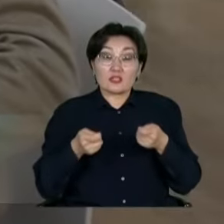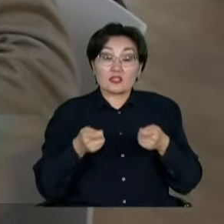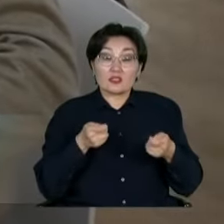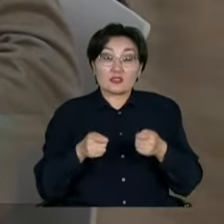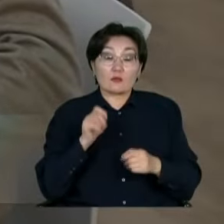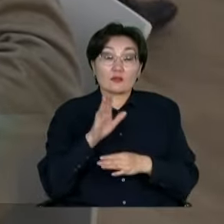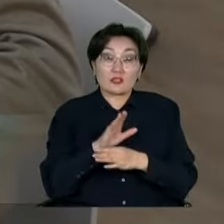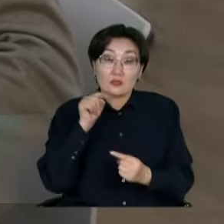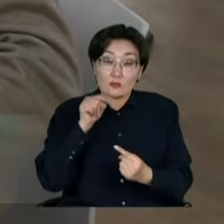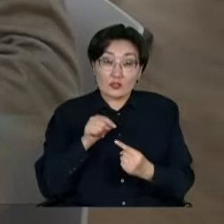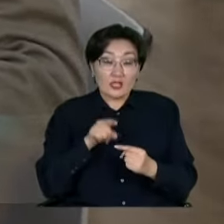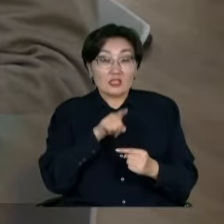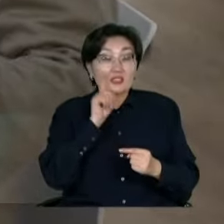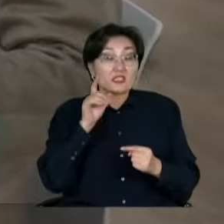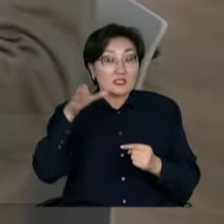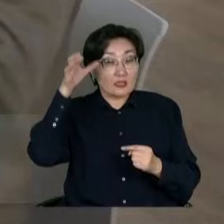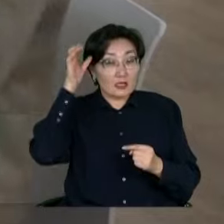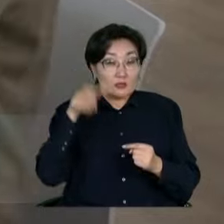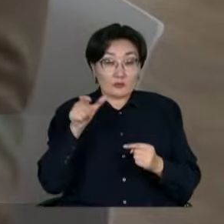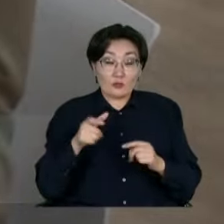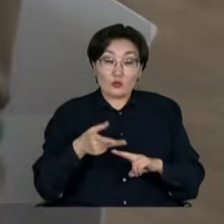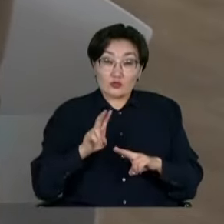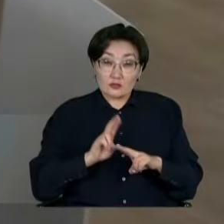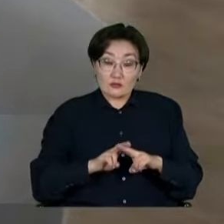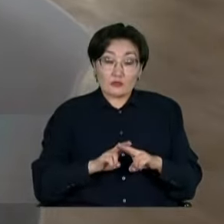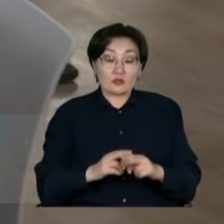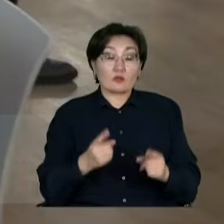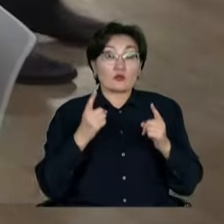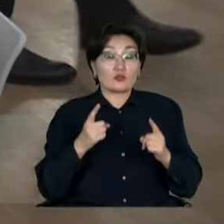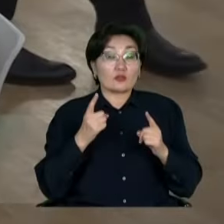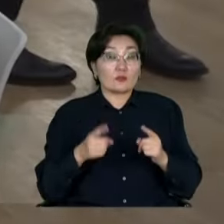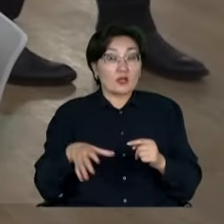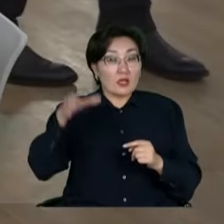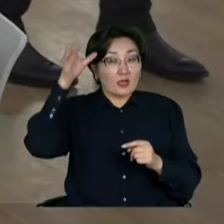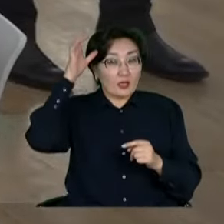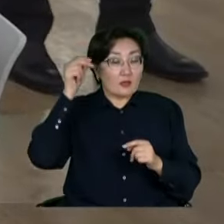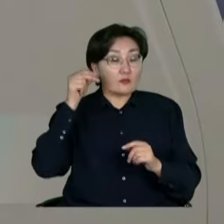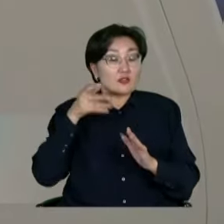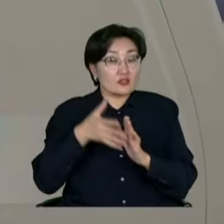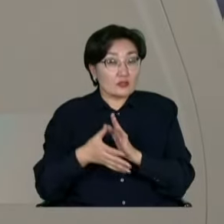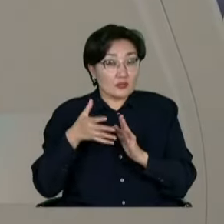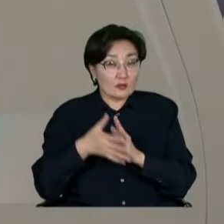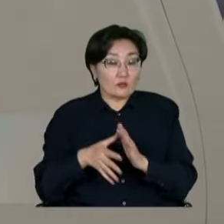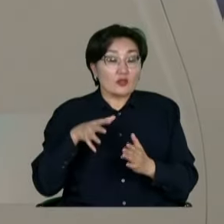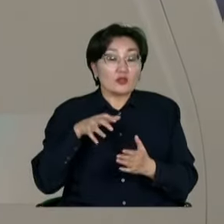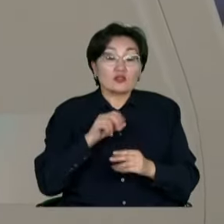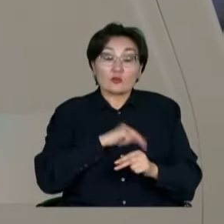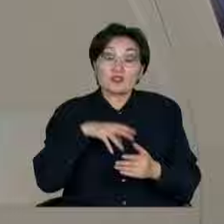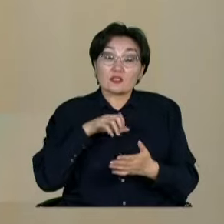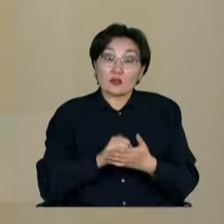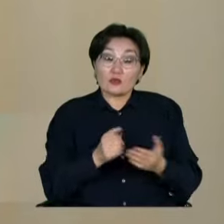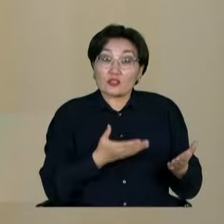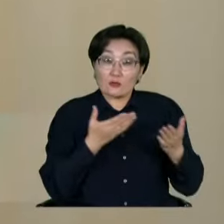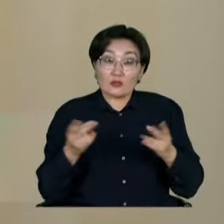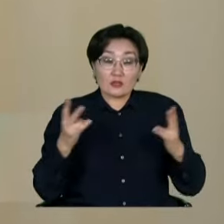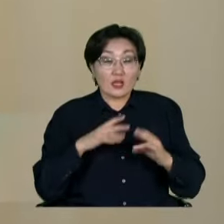саясатына сәйкес біз жас ғалымдарды осы үлкен ғылымға да тартуымыз керек. Бұл өте маңызды. Сұрақ мынандай,